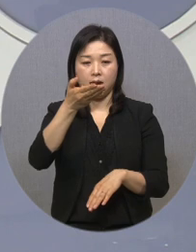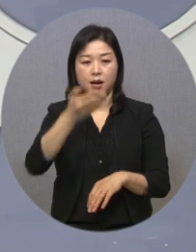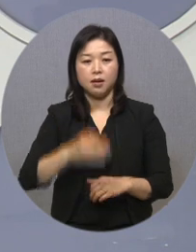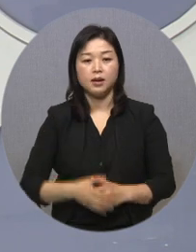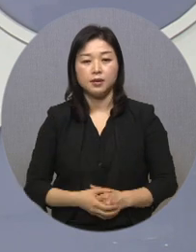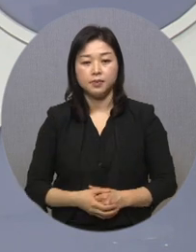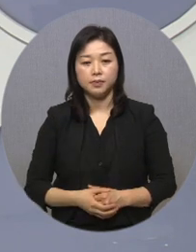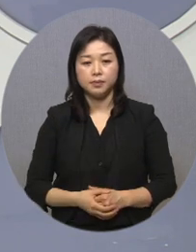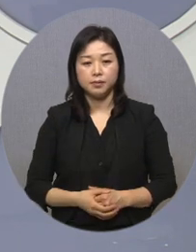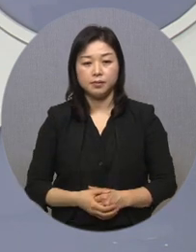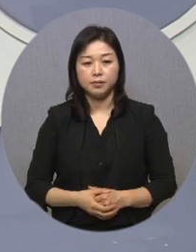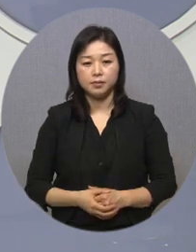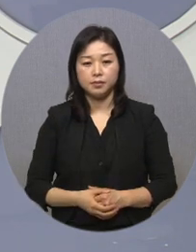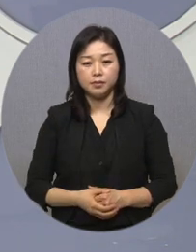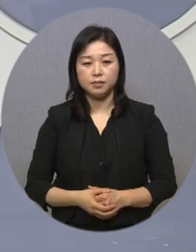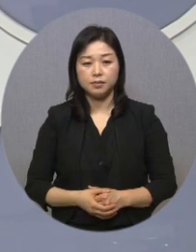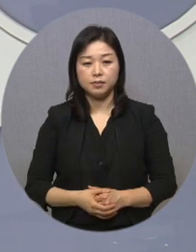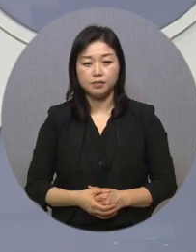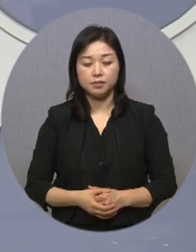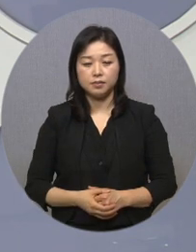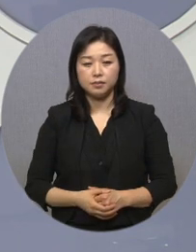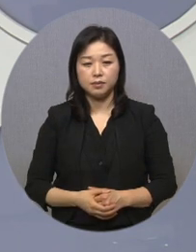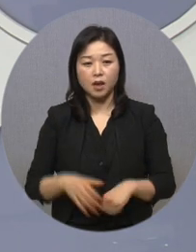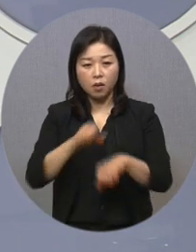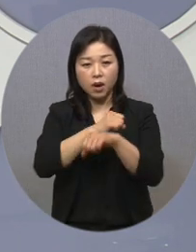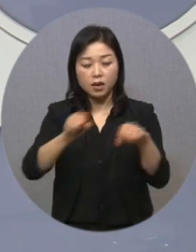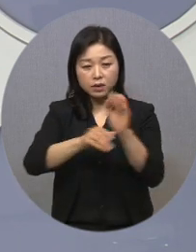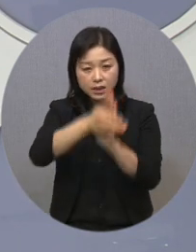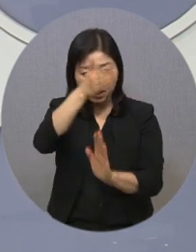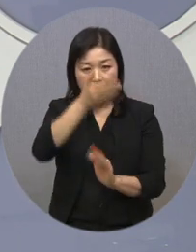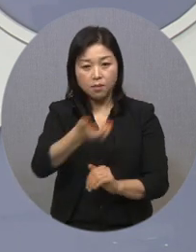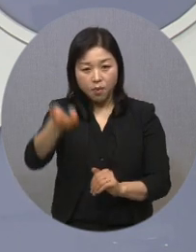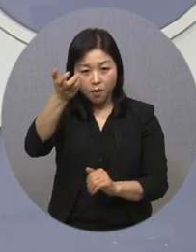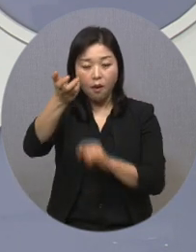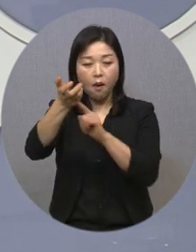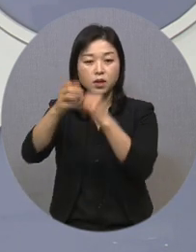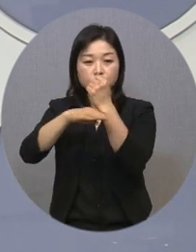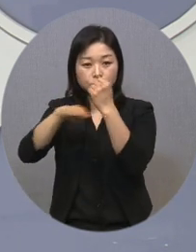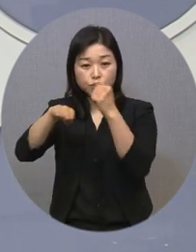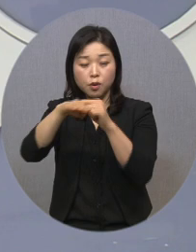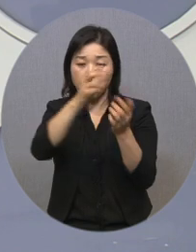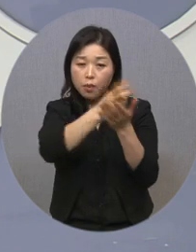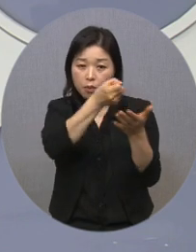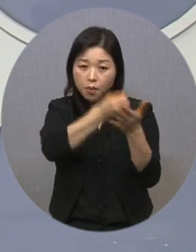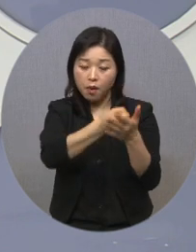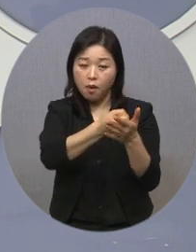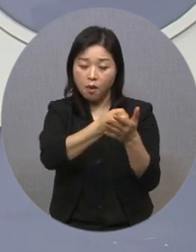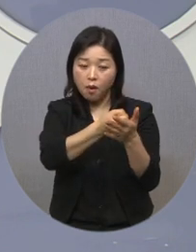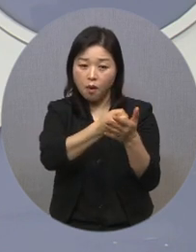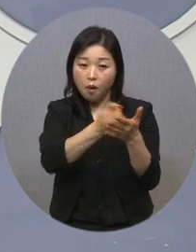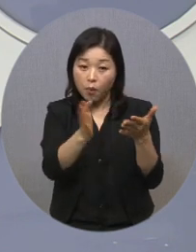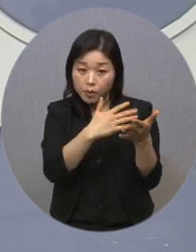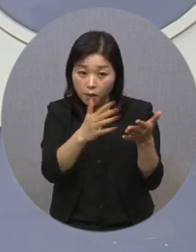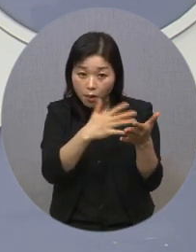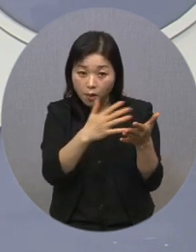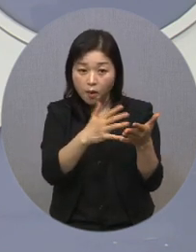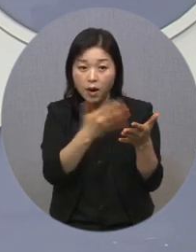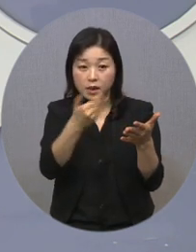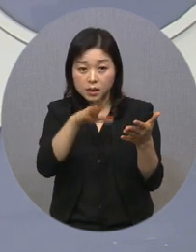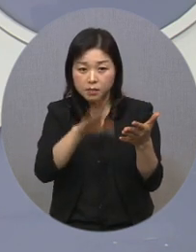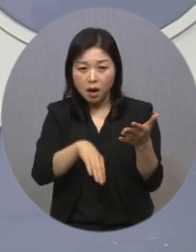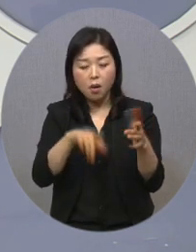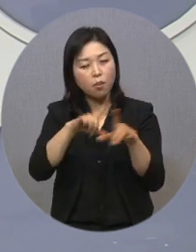있습니다. 지금 광역시가 승격되어지는 기준이 법령으로 정해져 있는 것은 없지만